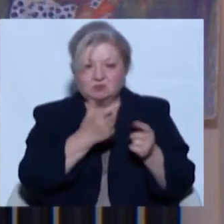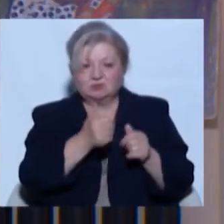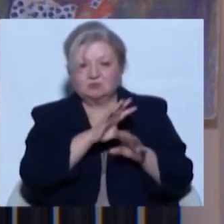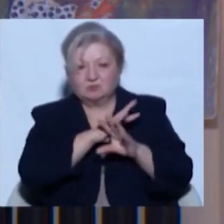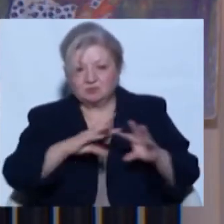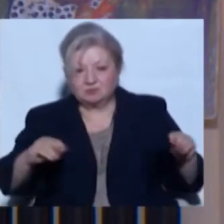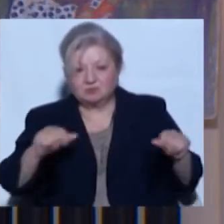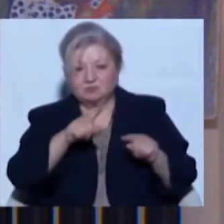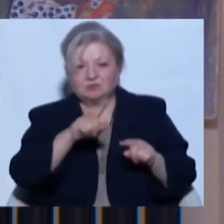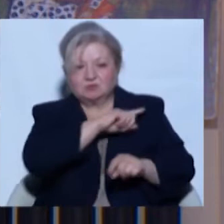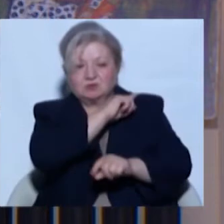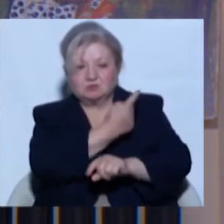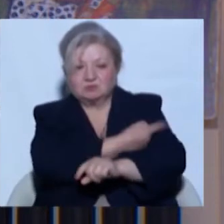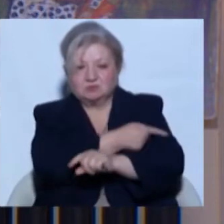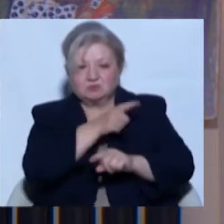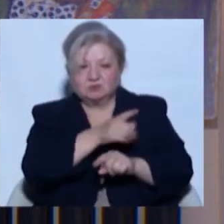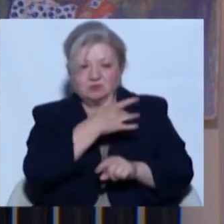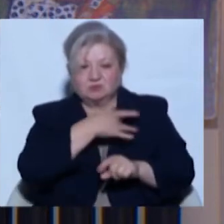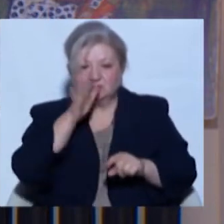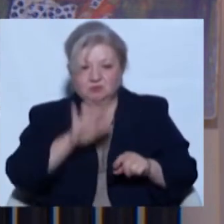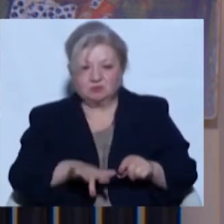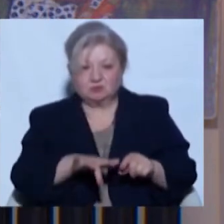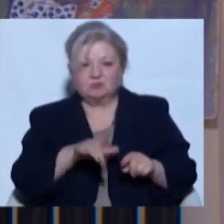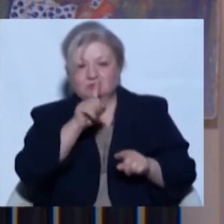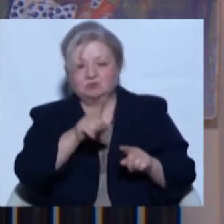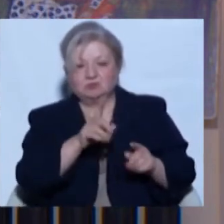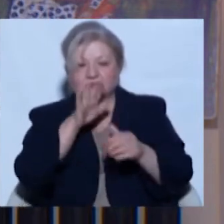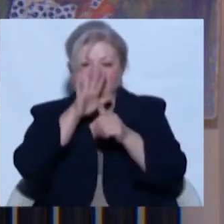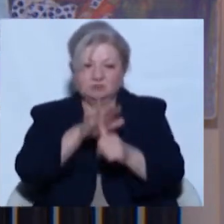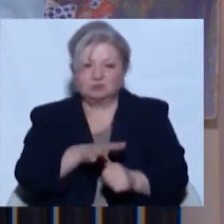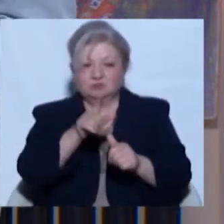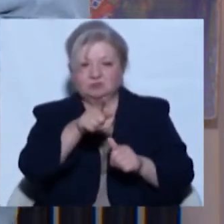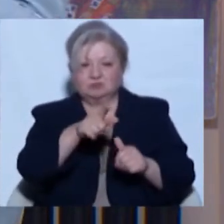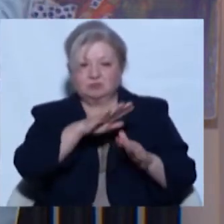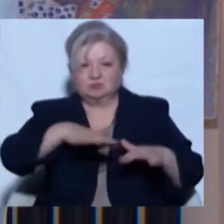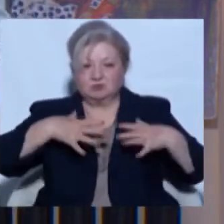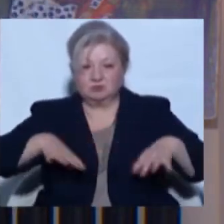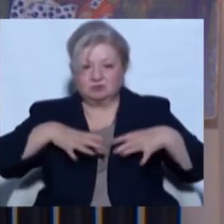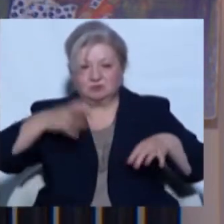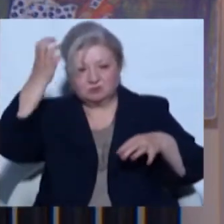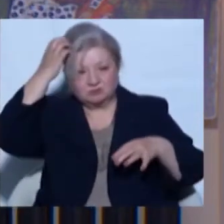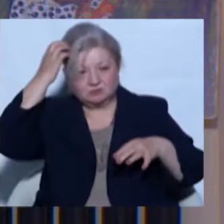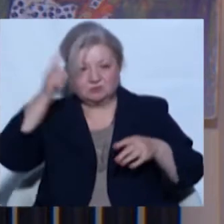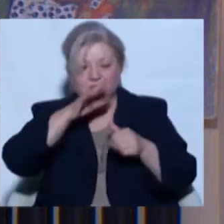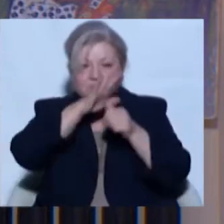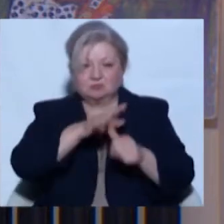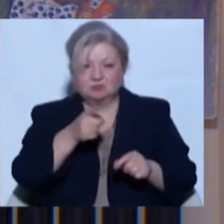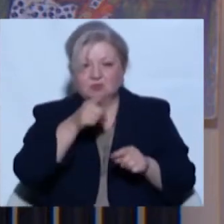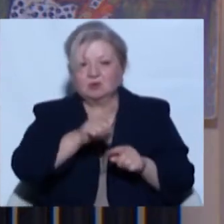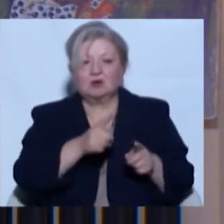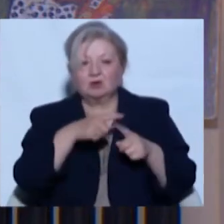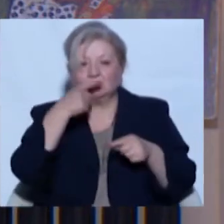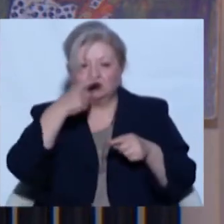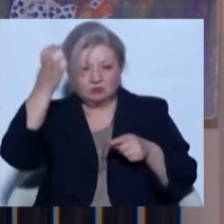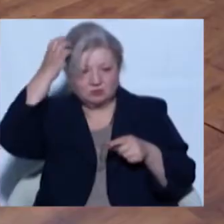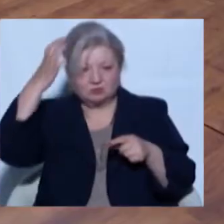შეენელებინა მოძლიერებული ირანის რისხანება და ზეწოლა ერიდებინა ქართლახეთის სამეფოზე. იმიტომ რომ ამ დროისათვის რატომ ქართლახეთის სამეფოს